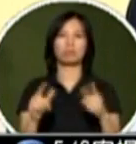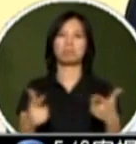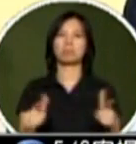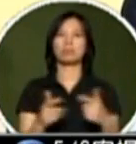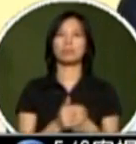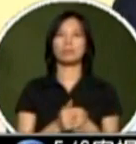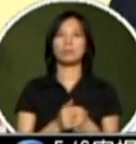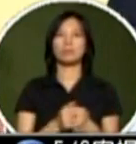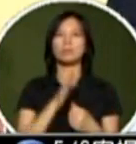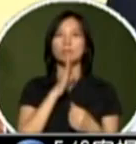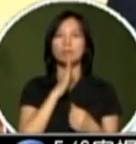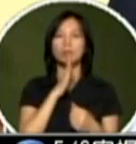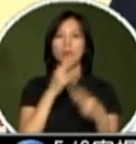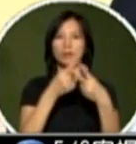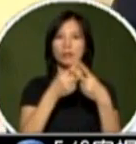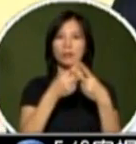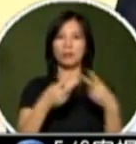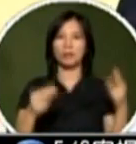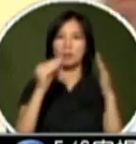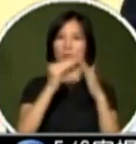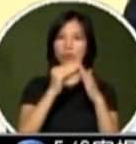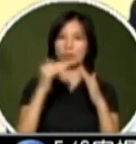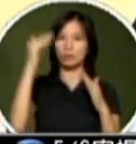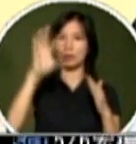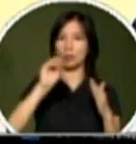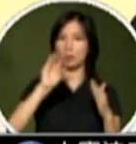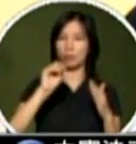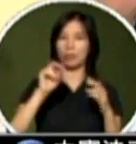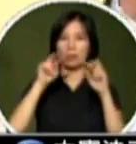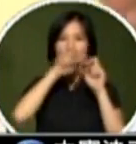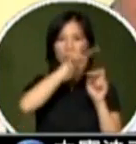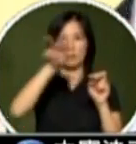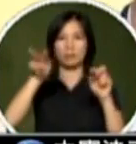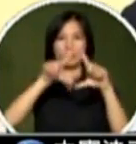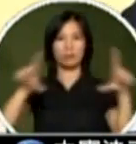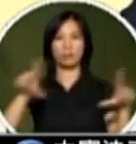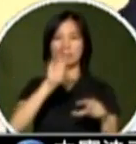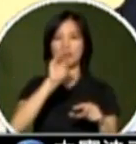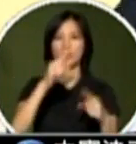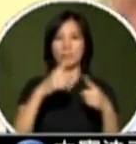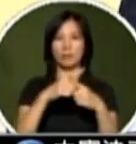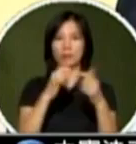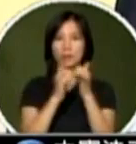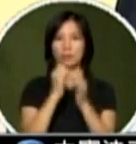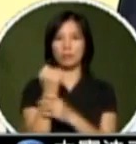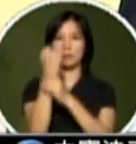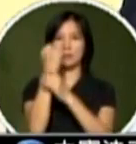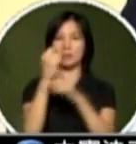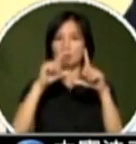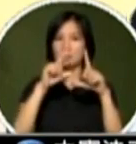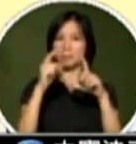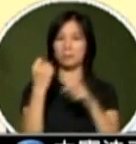少，而是格局有多高，视野有多广，人民支持的力量有多大。